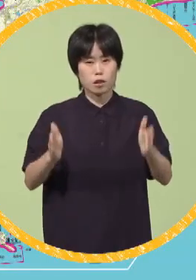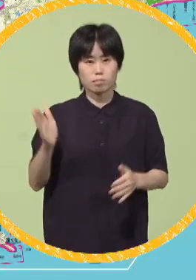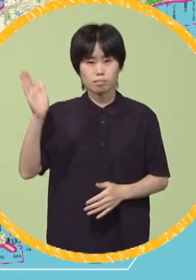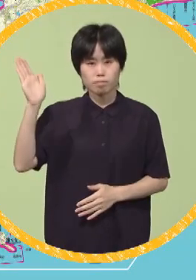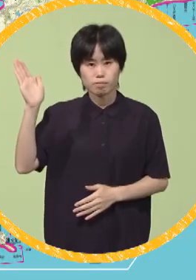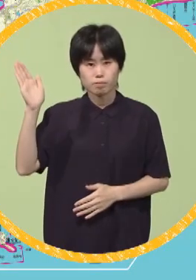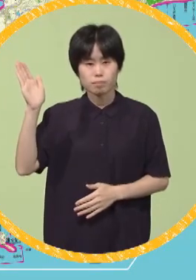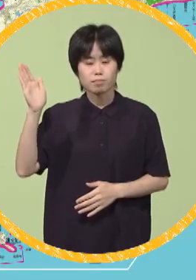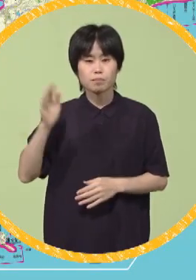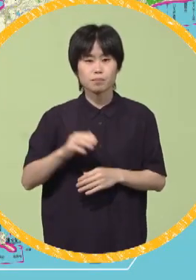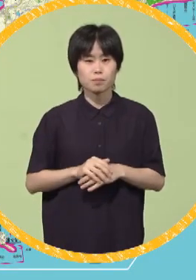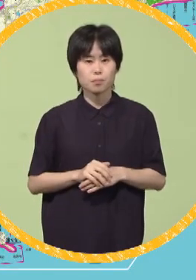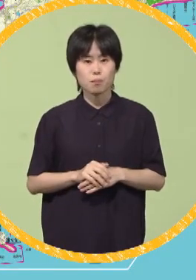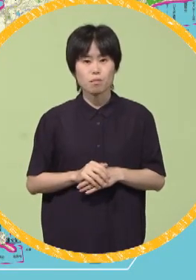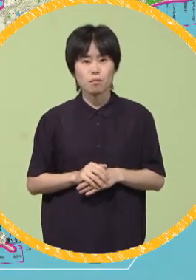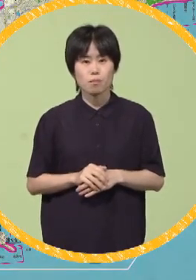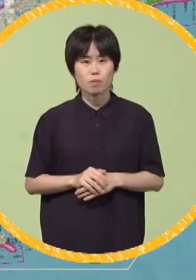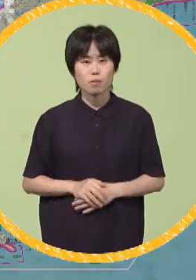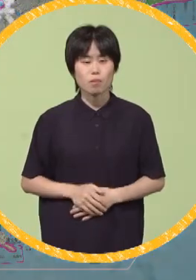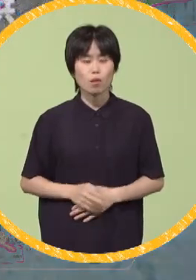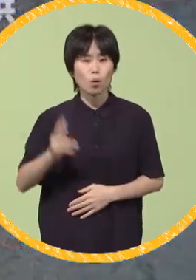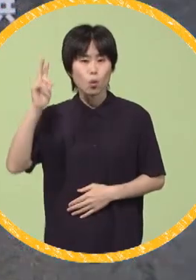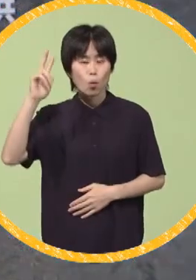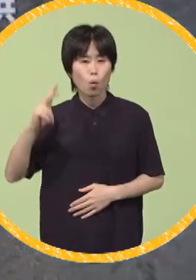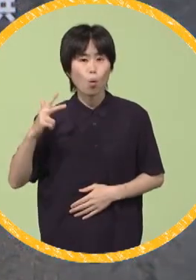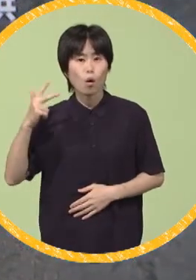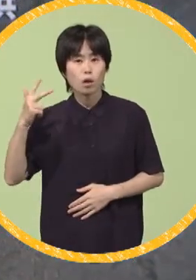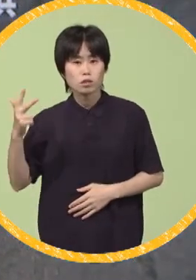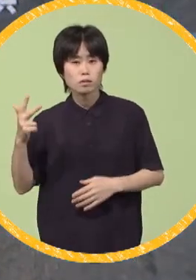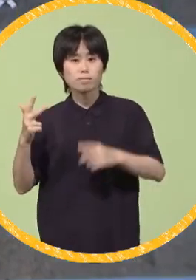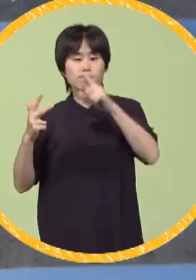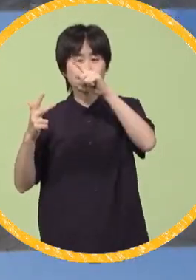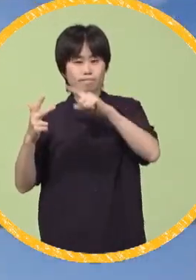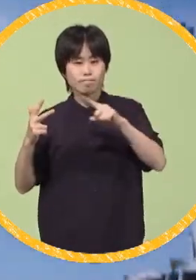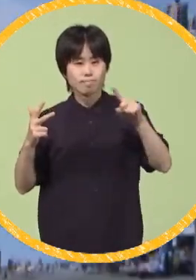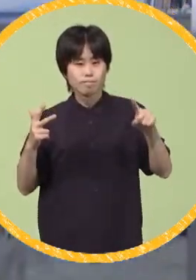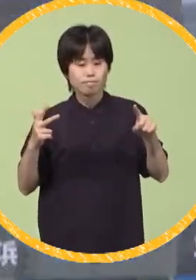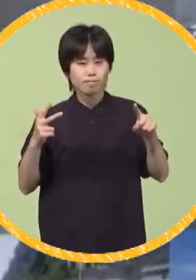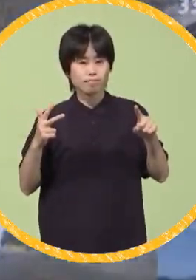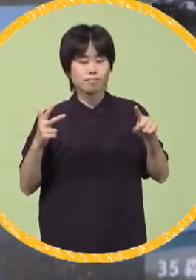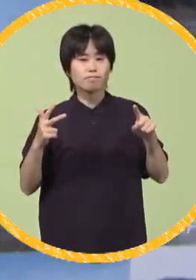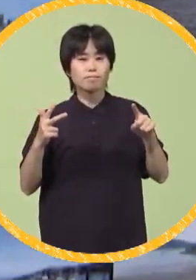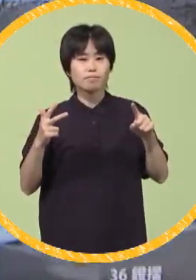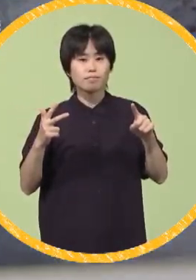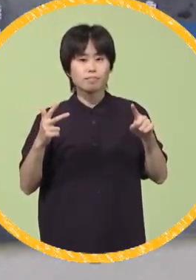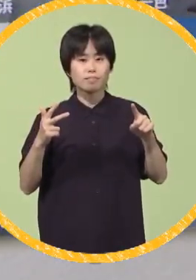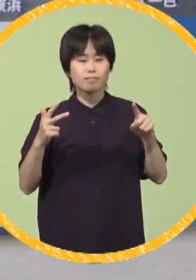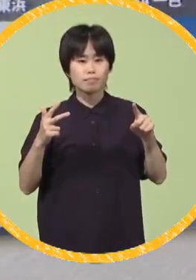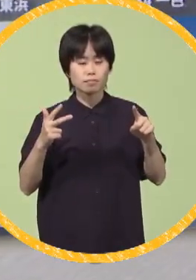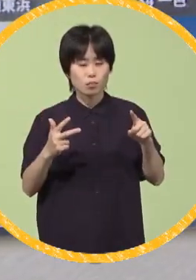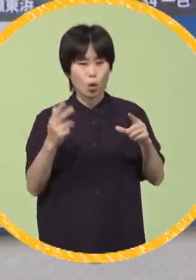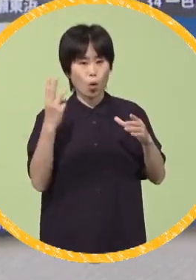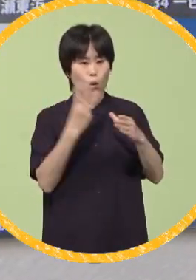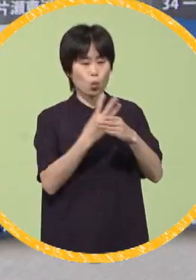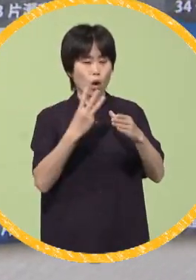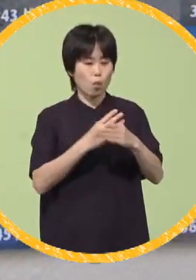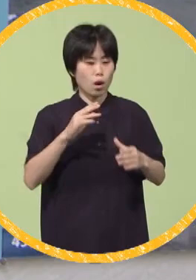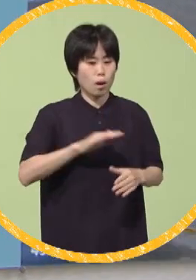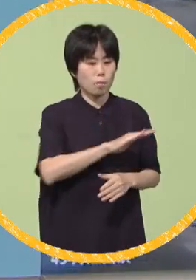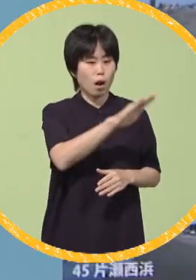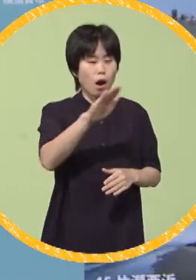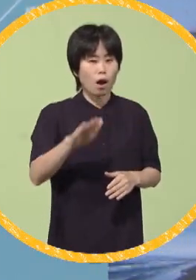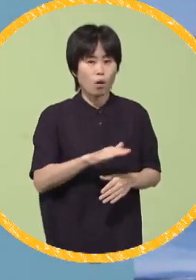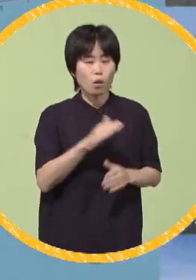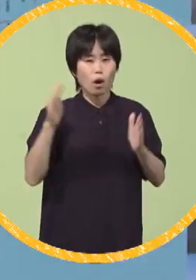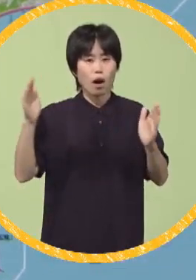ますように、うんうん、東京湾の入り口の横須賀市の走り水海岸から、はい、静岡県との境の湯河原町の湯河原海岸ま